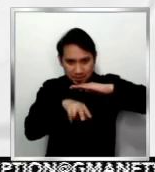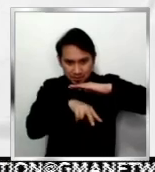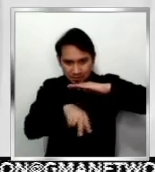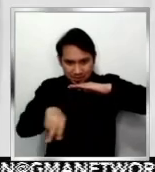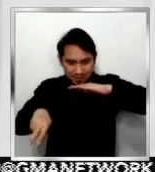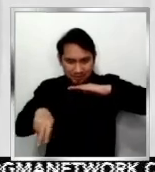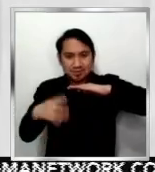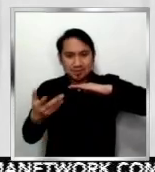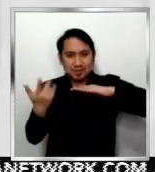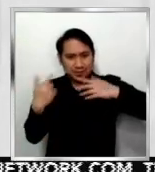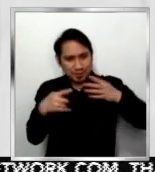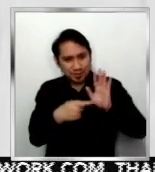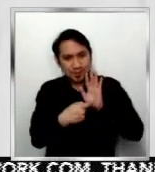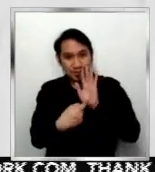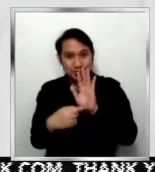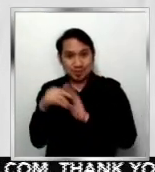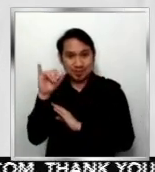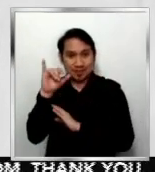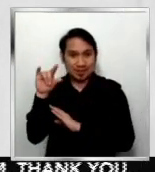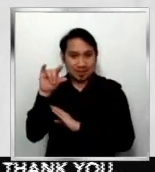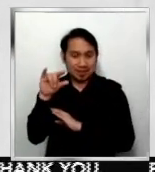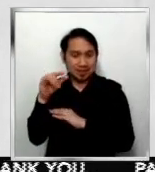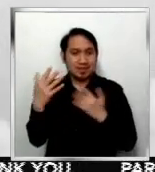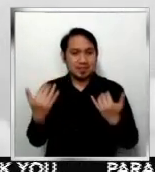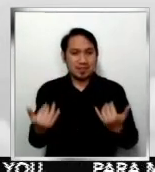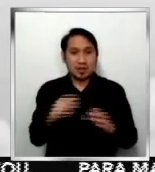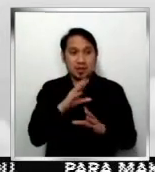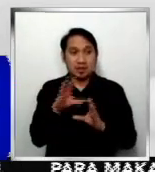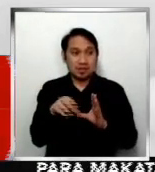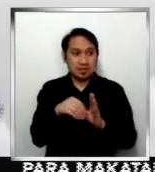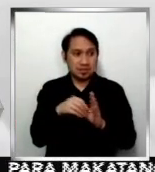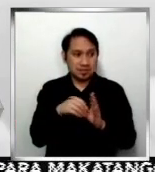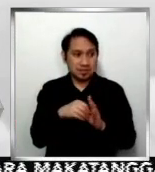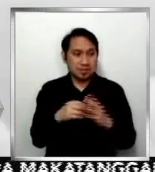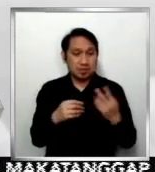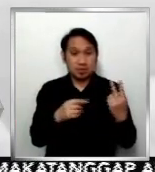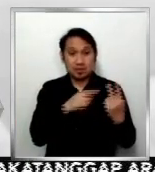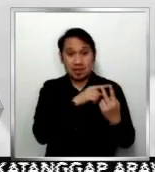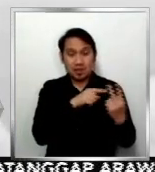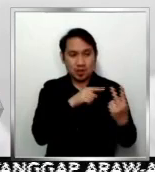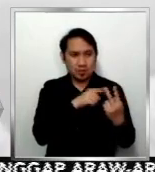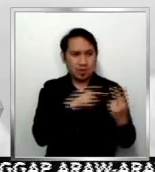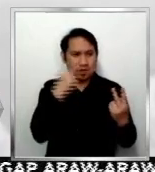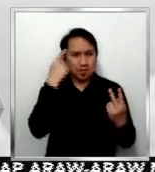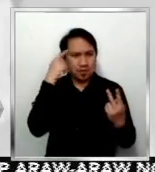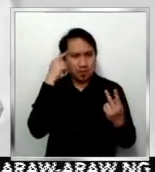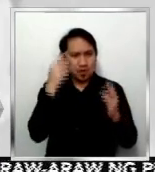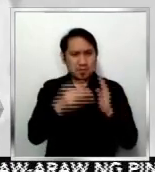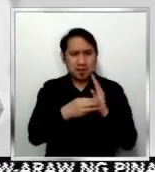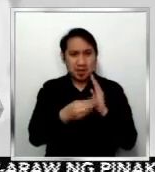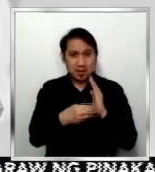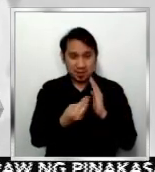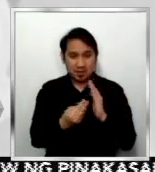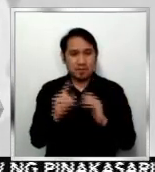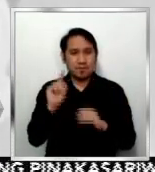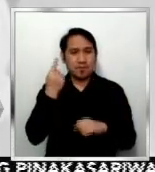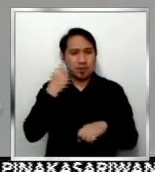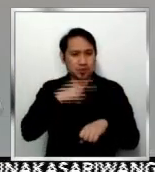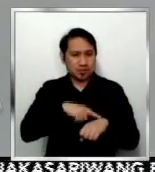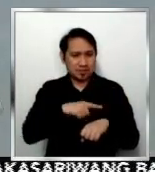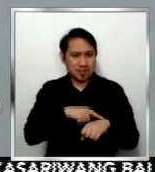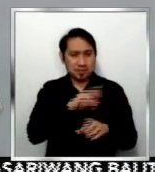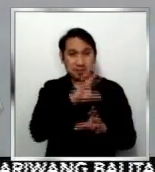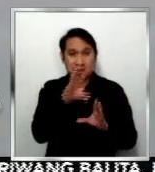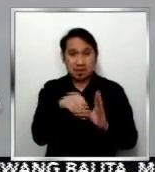and Khalil, tampok ang dalawa sa latest issue ng Scout Magazine. Ito ang unang beses na nagkasama ang dalawa sa isang cover shoot.